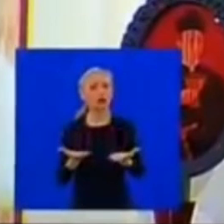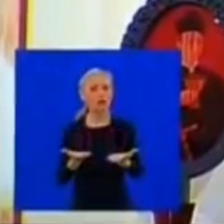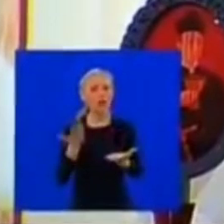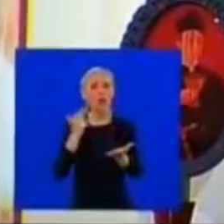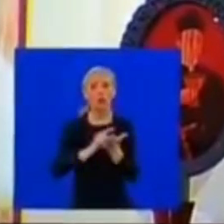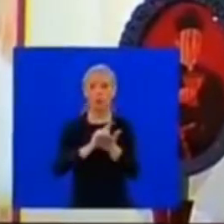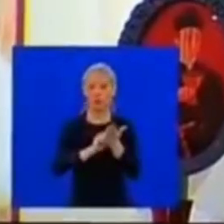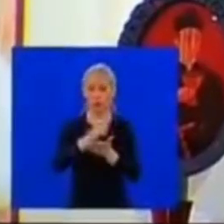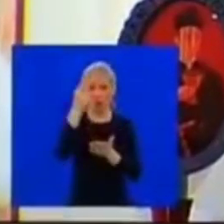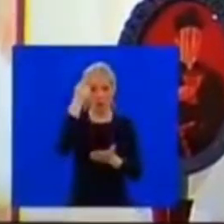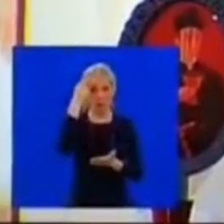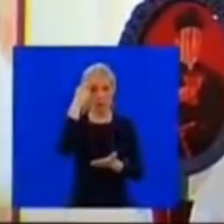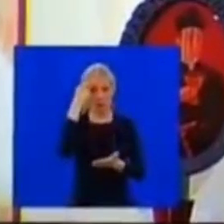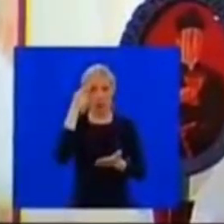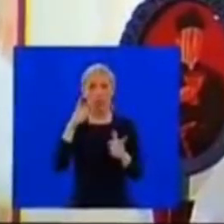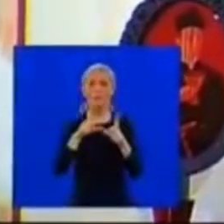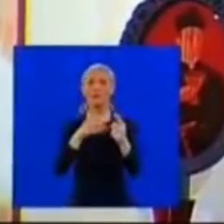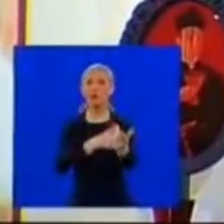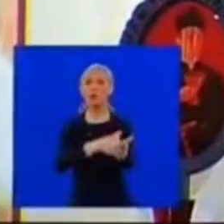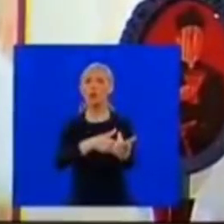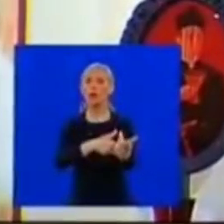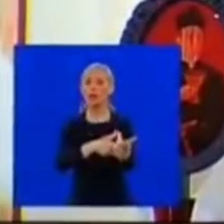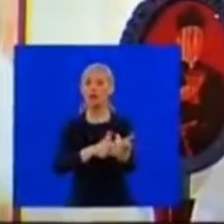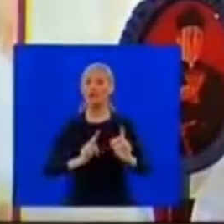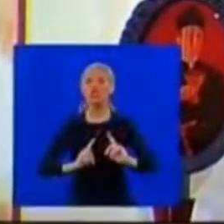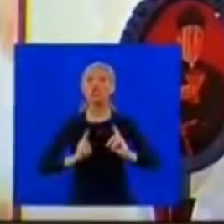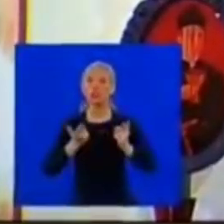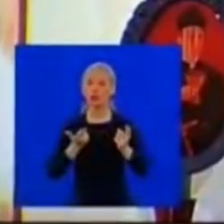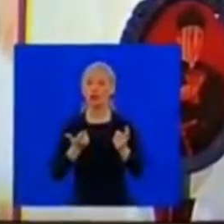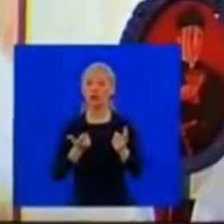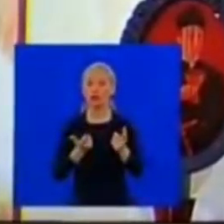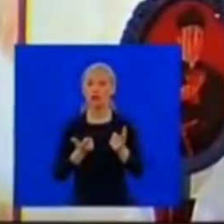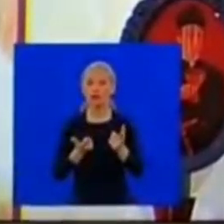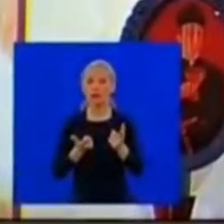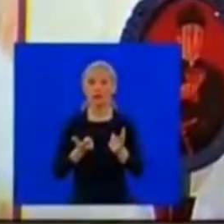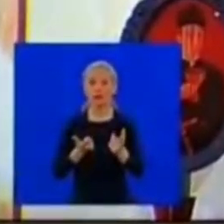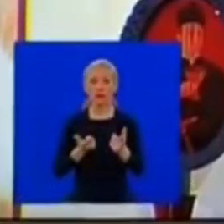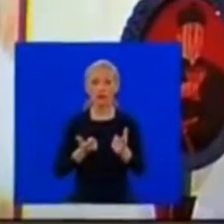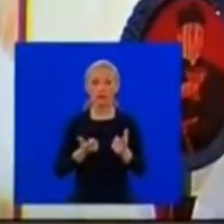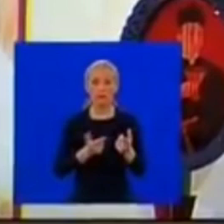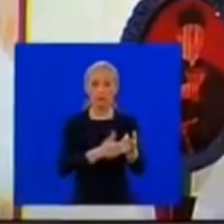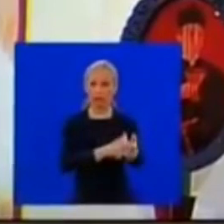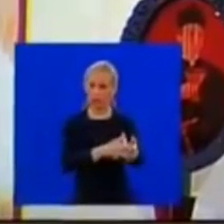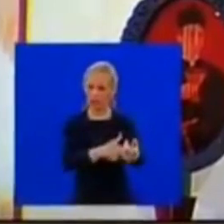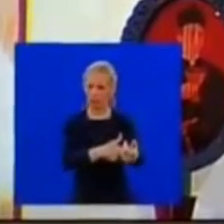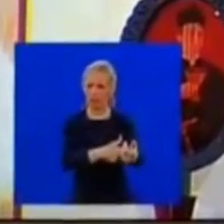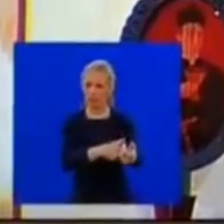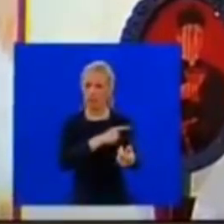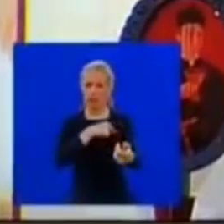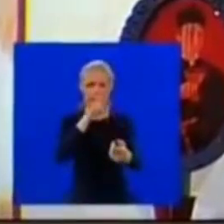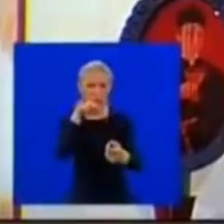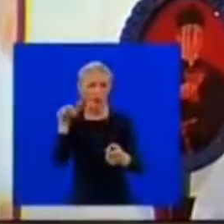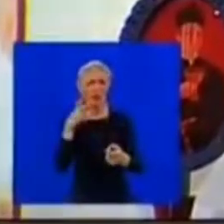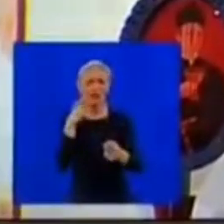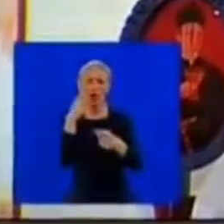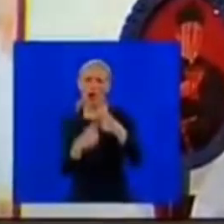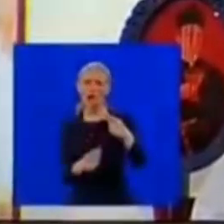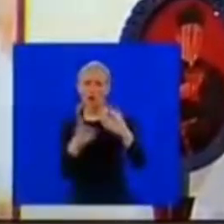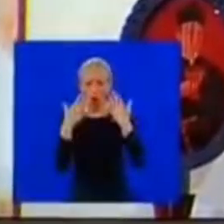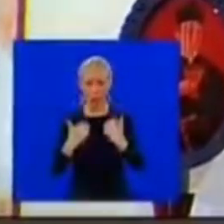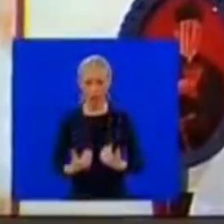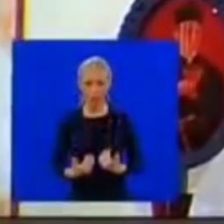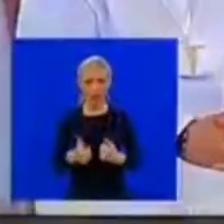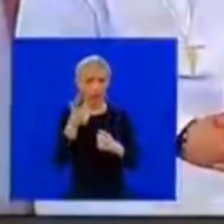vrijeme smatralo se da je u krvi život. Dakle, krv se nije promatrala kao dio tijela, nego kao